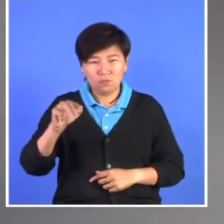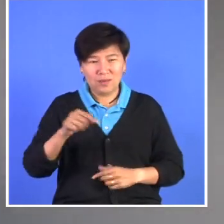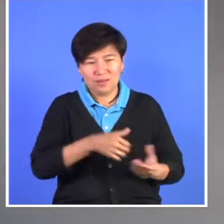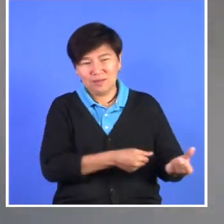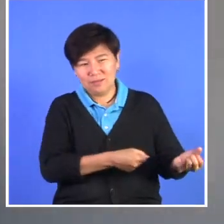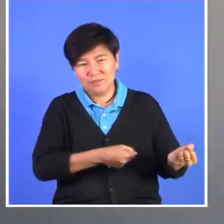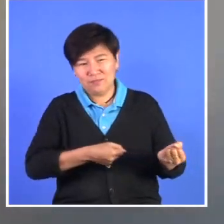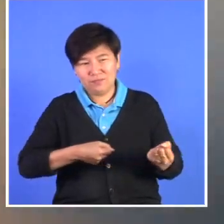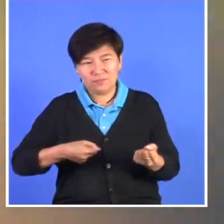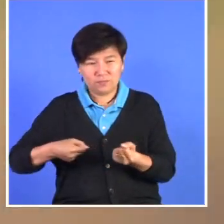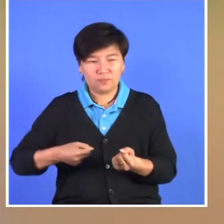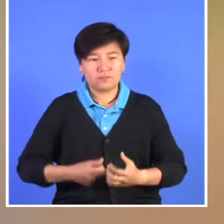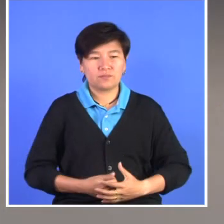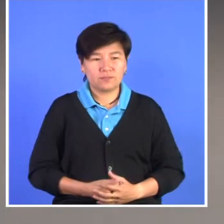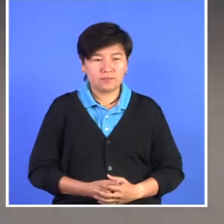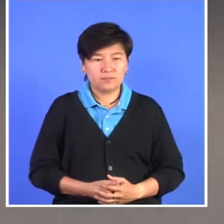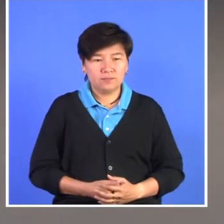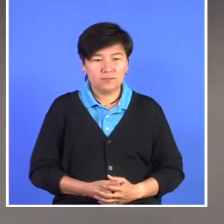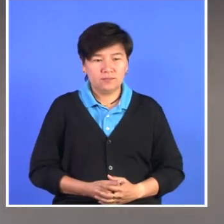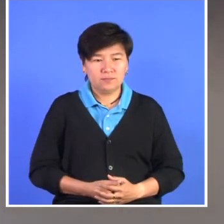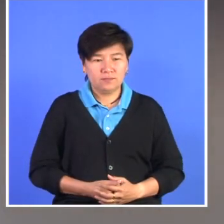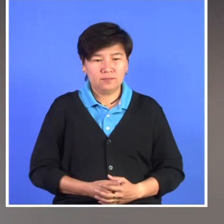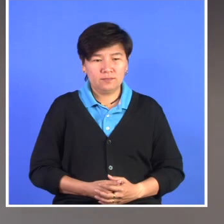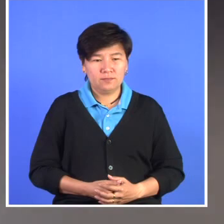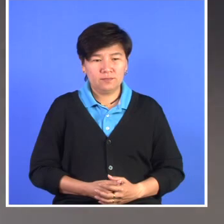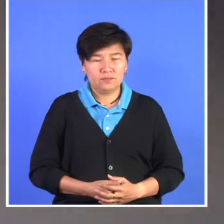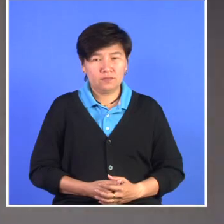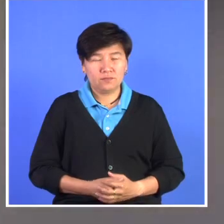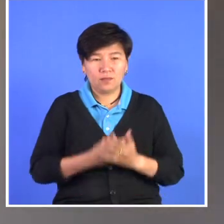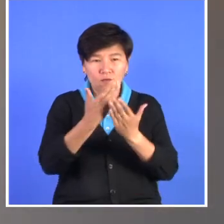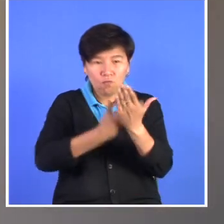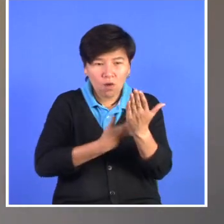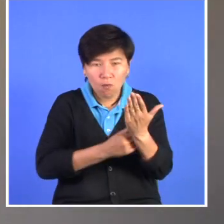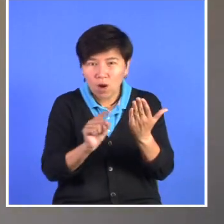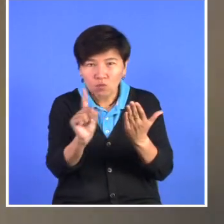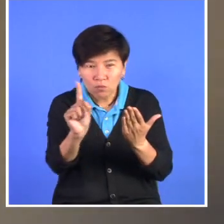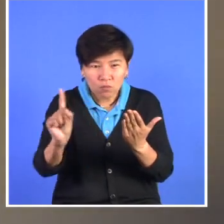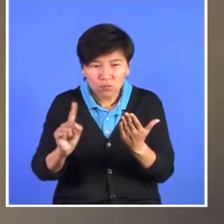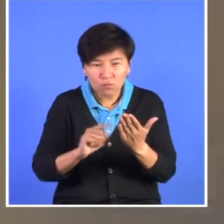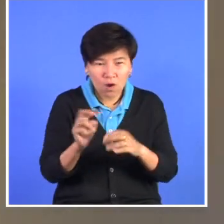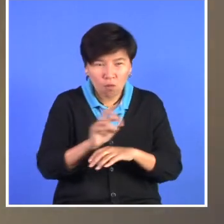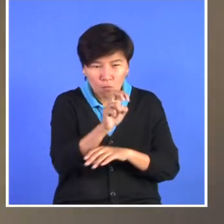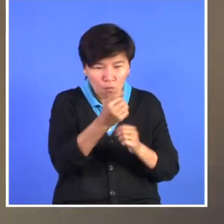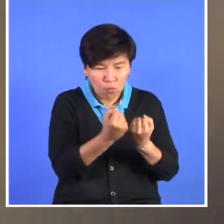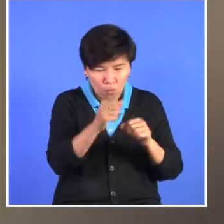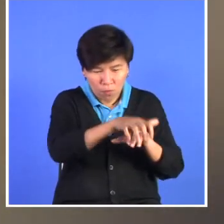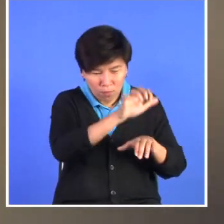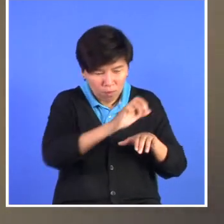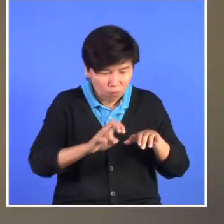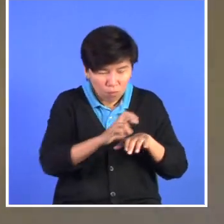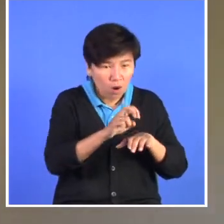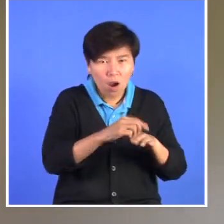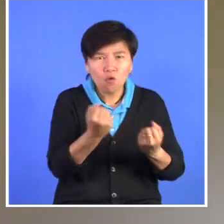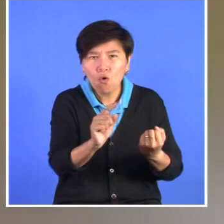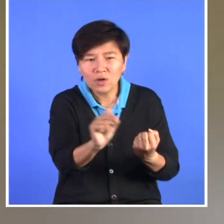ลากขึ้นมาแล้วนะคะทีนี้เนี่ยบรรดาคอหวยเขาพอรู้ปุ๊บไหนๆงูเข้ารถหรอเขอดูหน่อยรถคันไหน